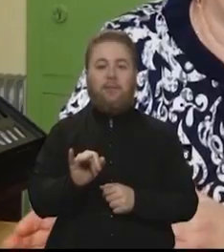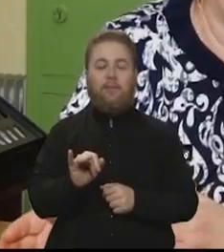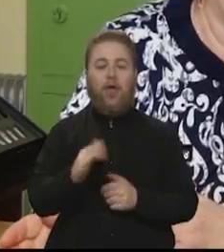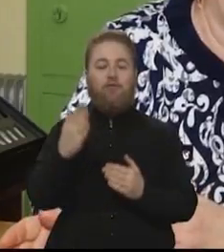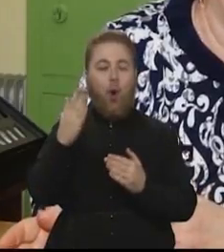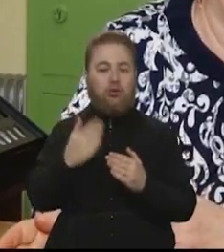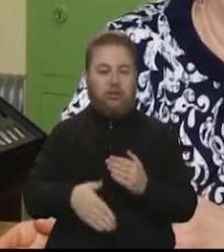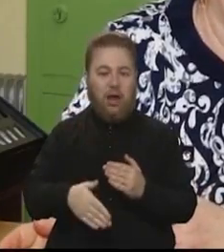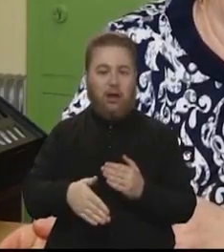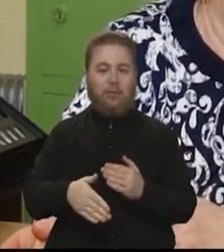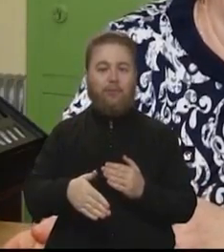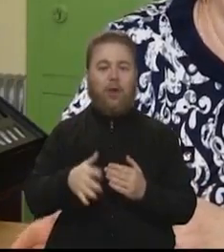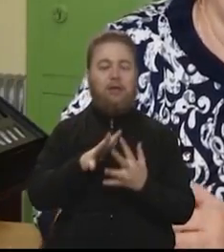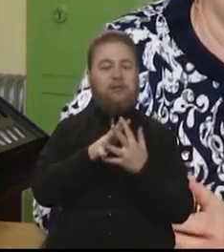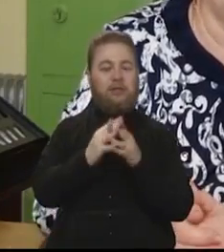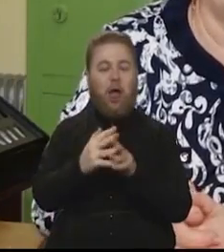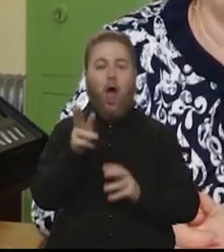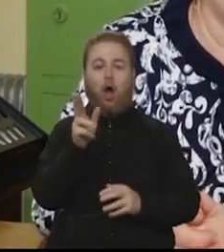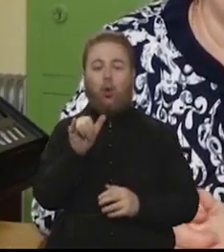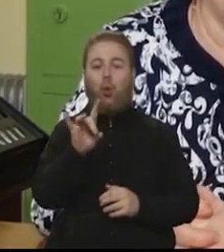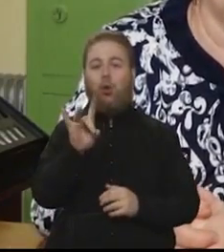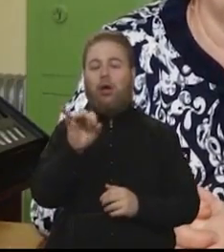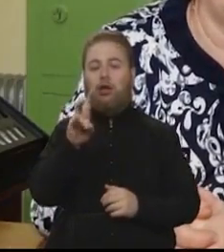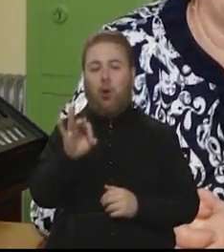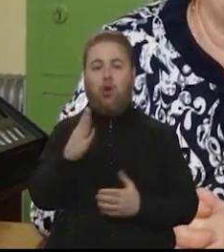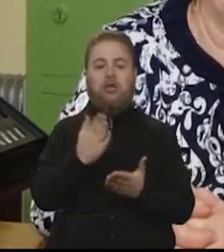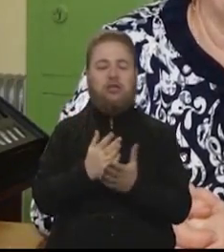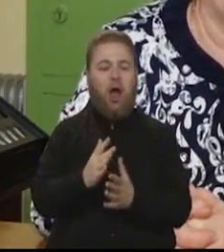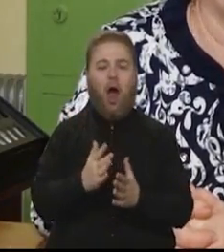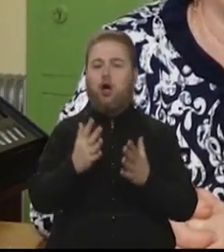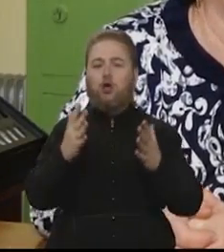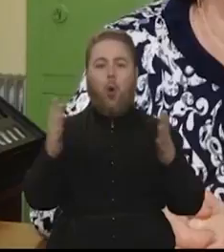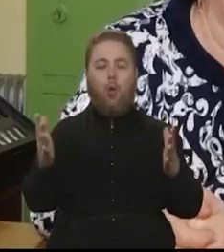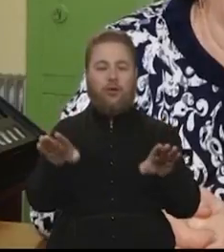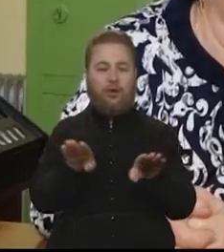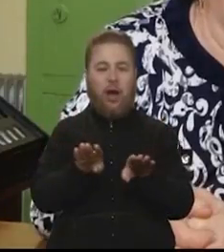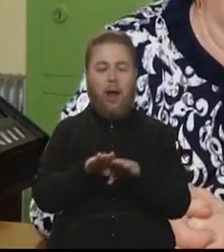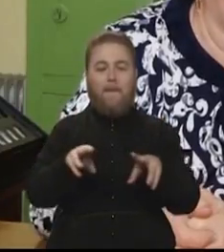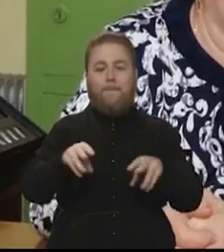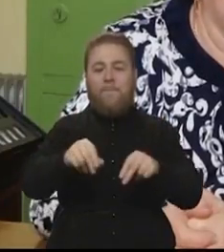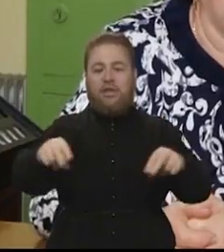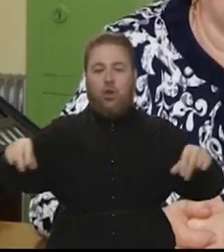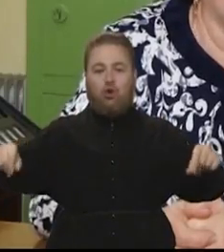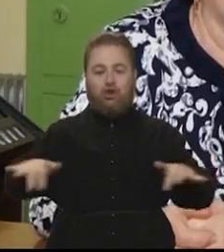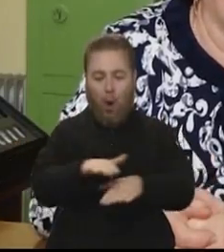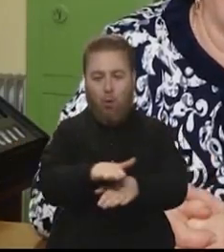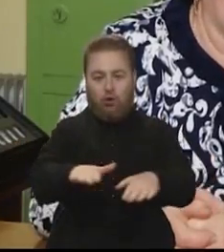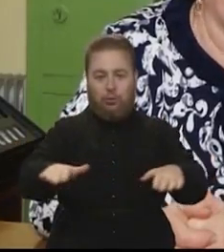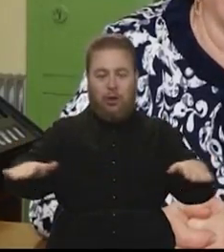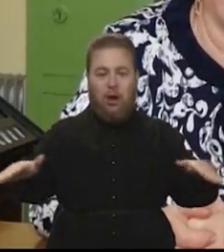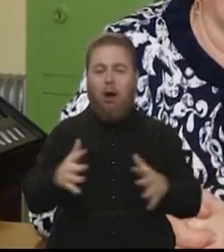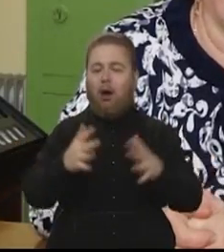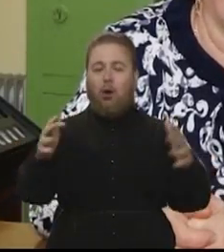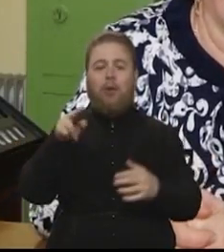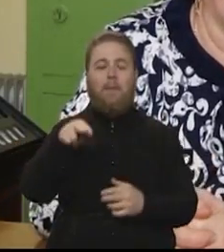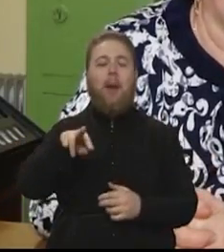конце, скажем, там села Курино есть огромная такая песочная отмель, огромный